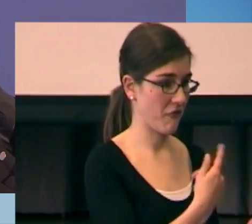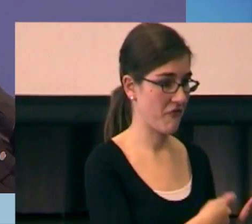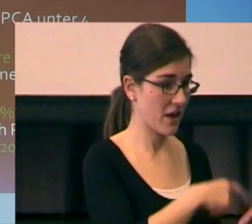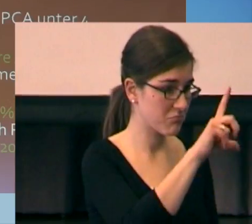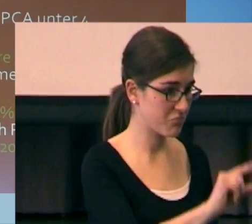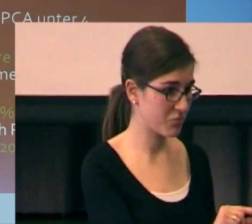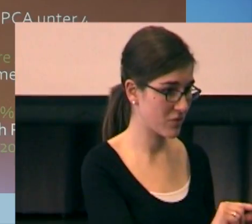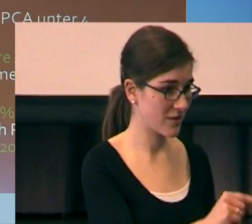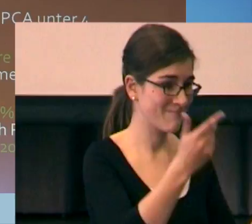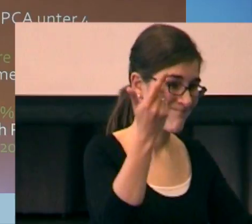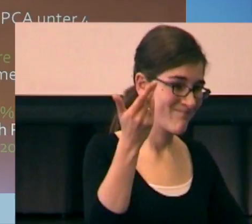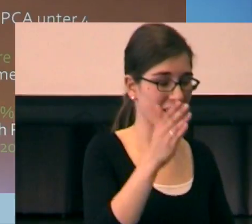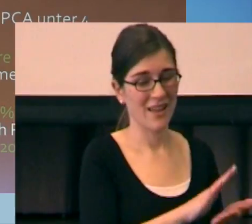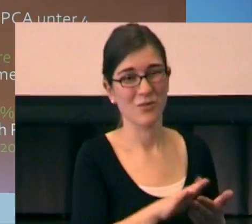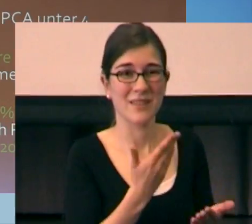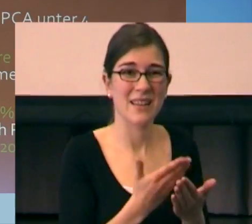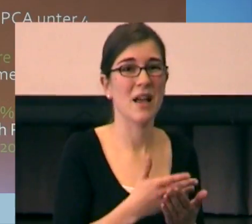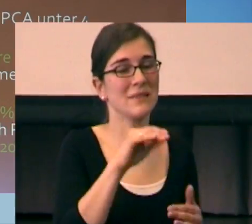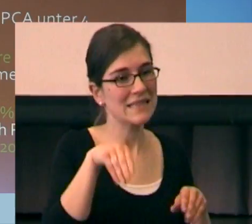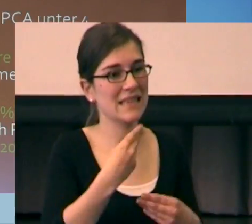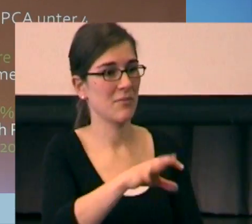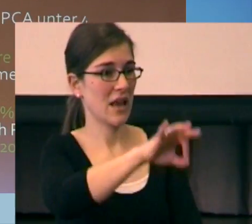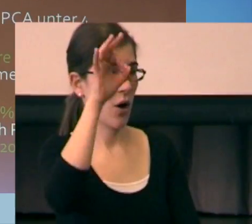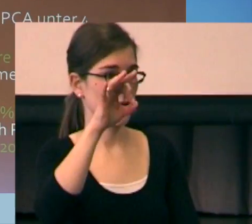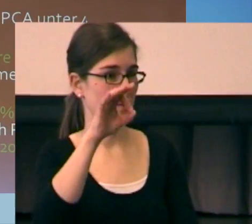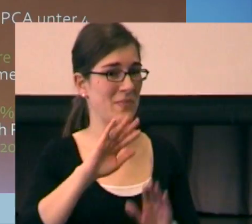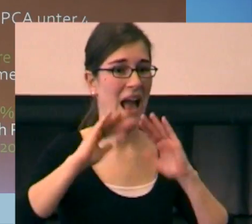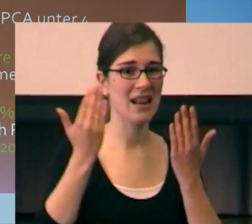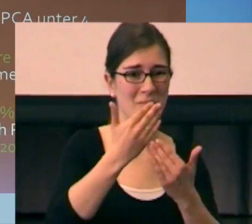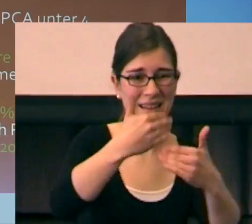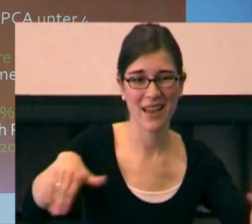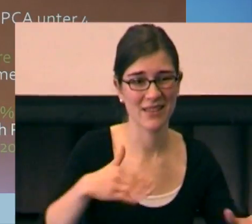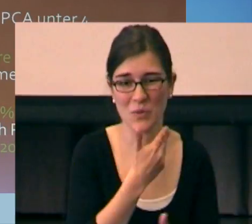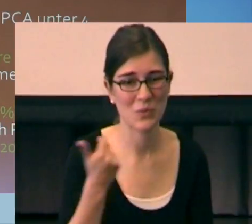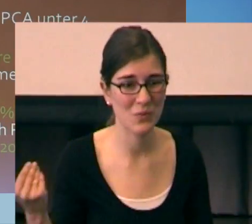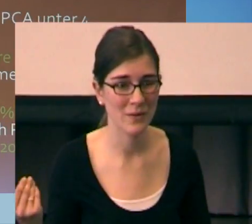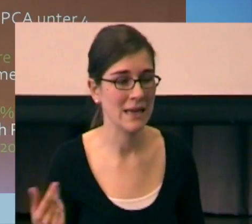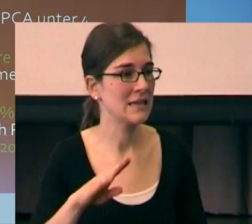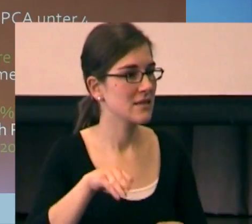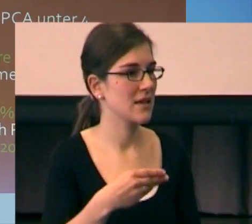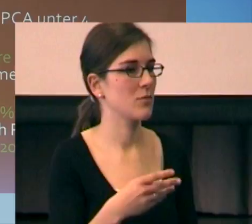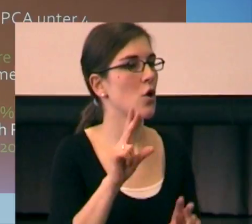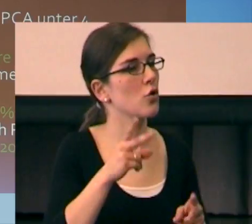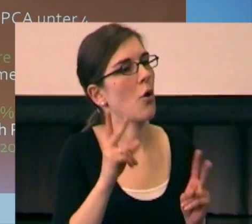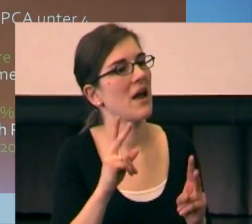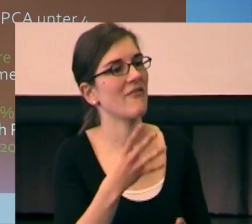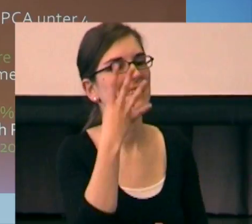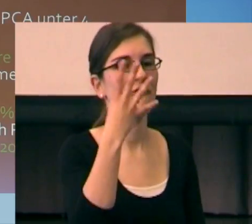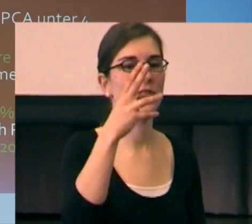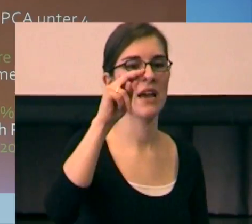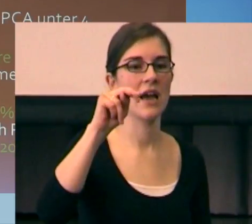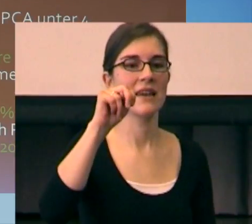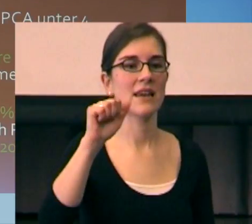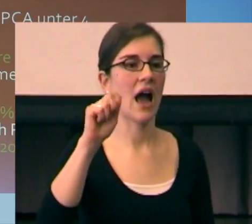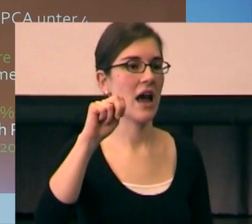Das ist zu einfach, das kann man nicht sagen. Es gibt keinen allgemeinen Grenzwert, man hat immer diese 4, 4 Nanogramm, dieser Begriff, den